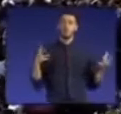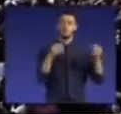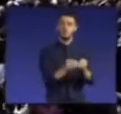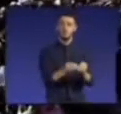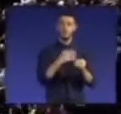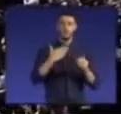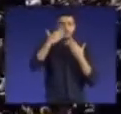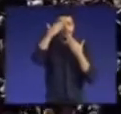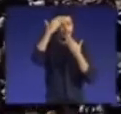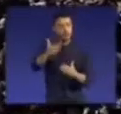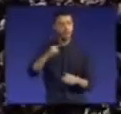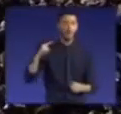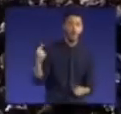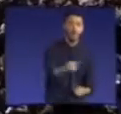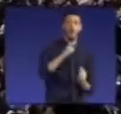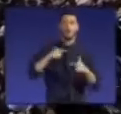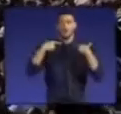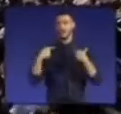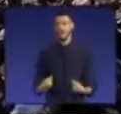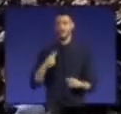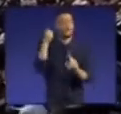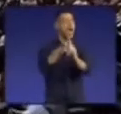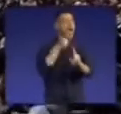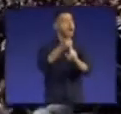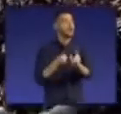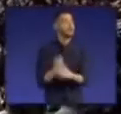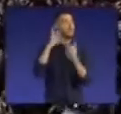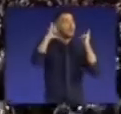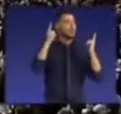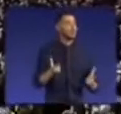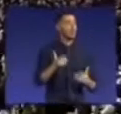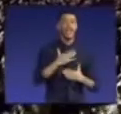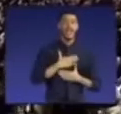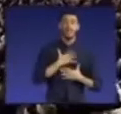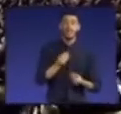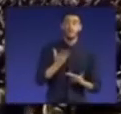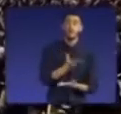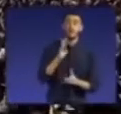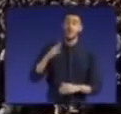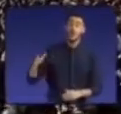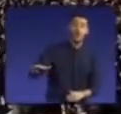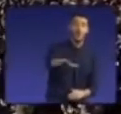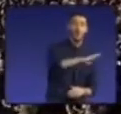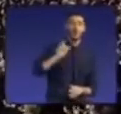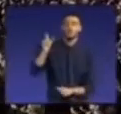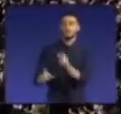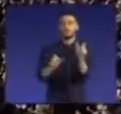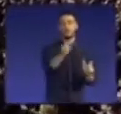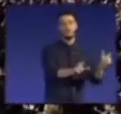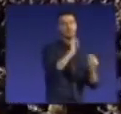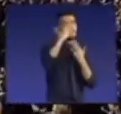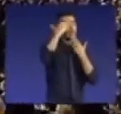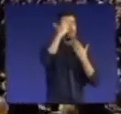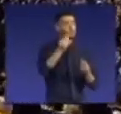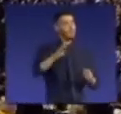το πολιτικό τους τέλος, που είναι πιθανό να στηρίξουν τον Τσίπρα στη συμφωνία Τσίπρα-Ζάεφ. Η Νέα Δημοκρατία, αν δεν κάνω λάθος,